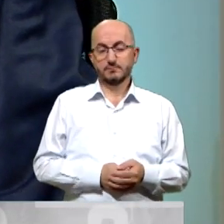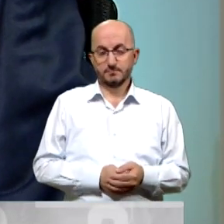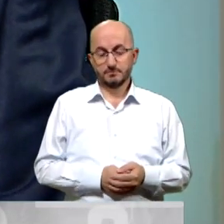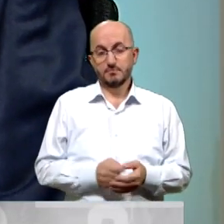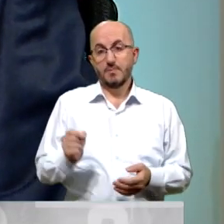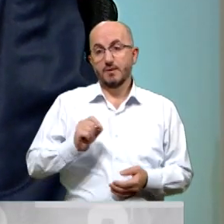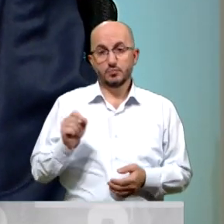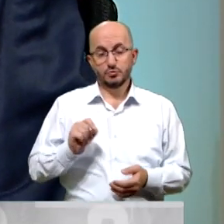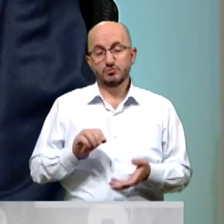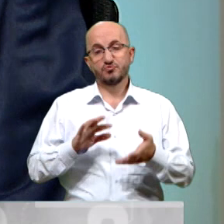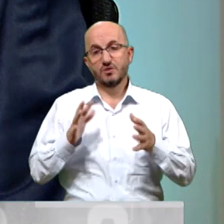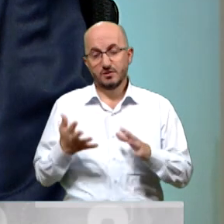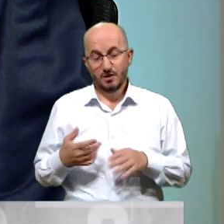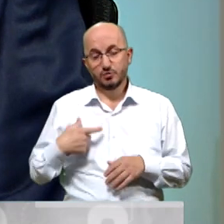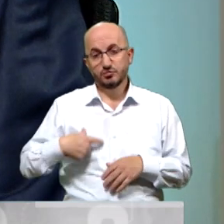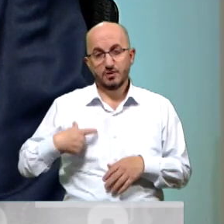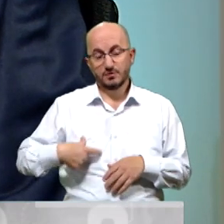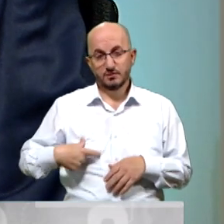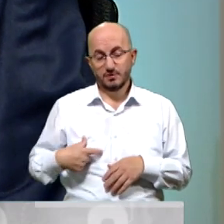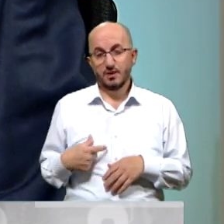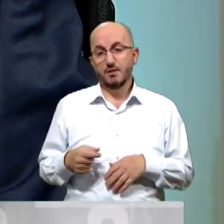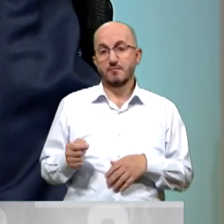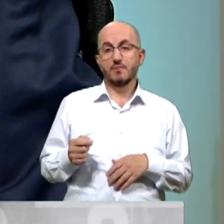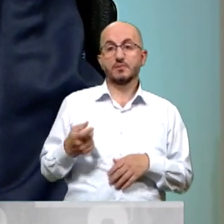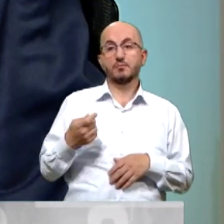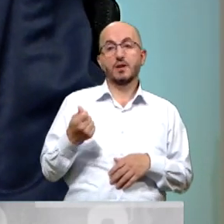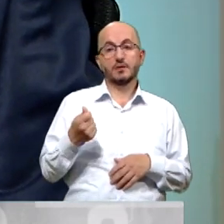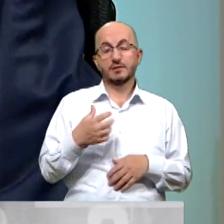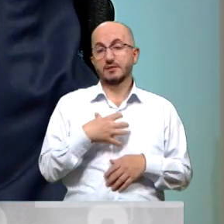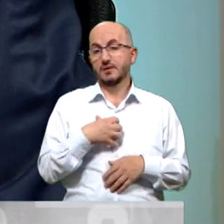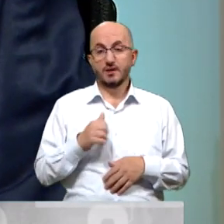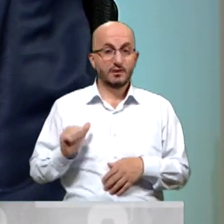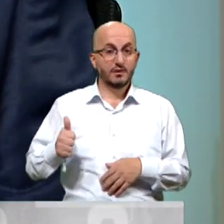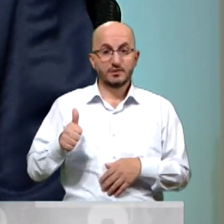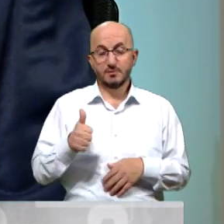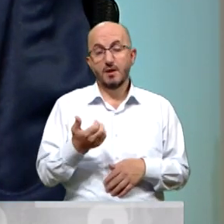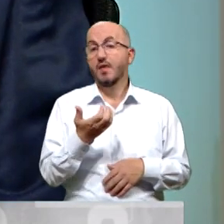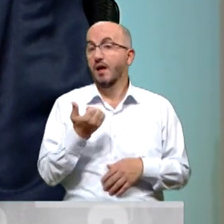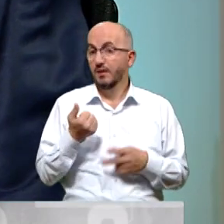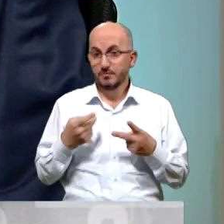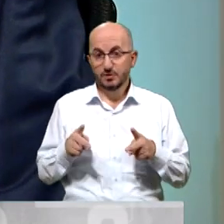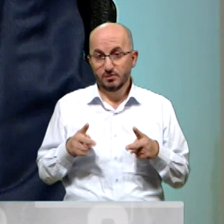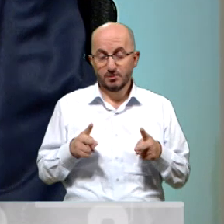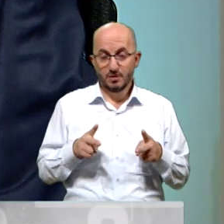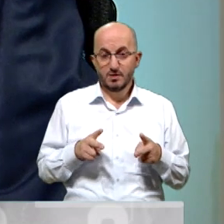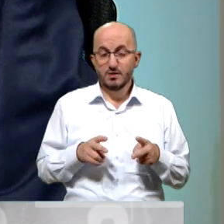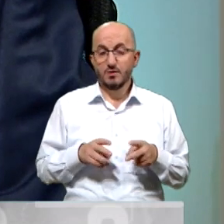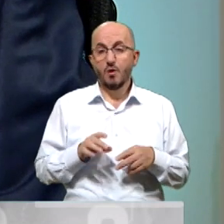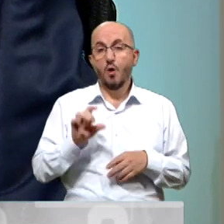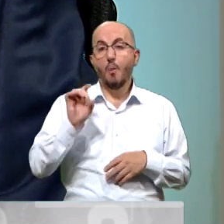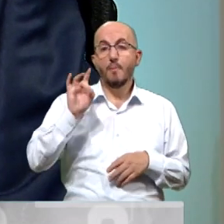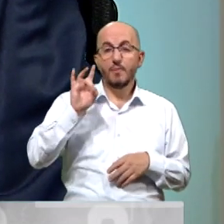Memurun veya özellikle memurların paraları kendilerine ne zaman alabiliyorlar. Ayın 15'i. Ancak